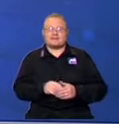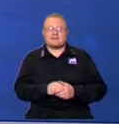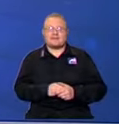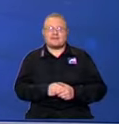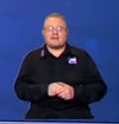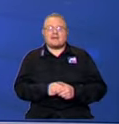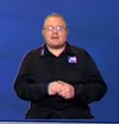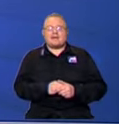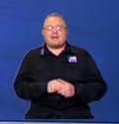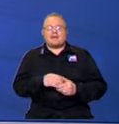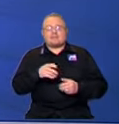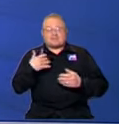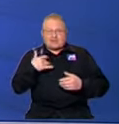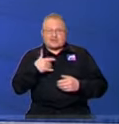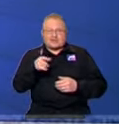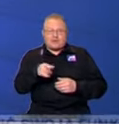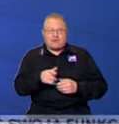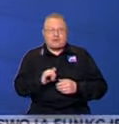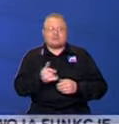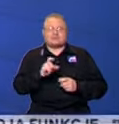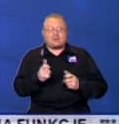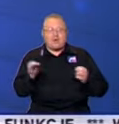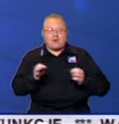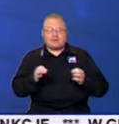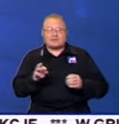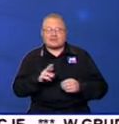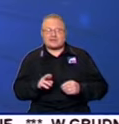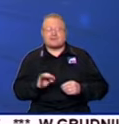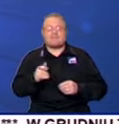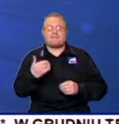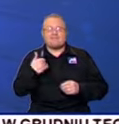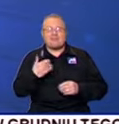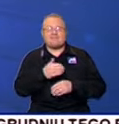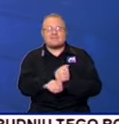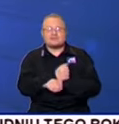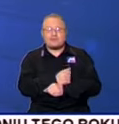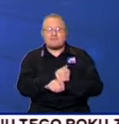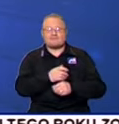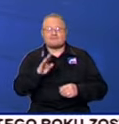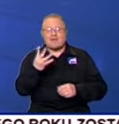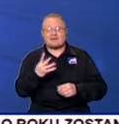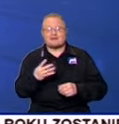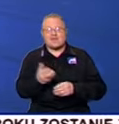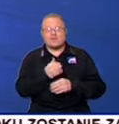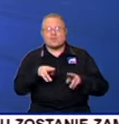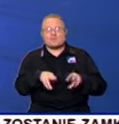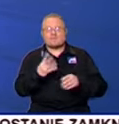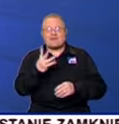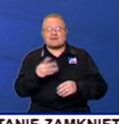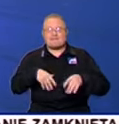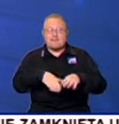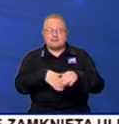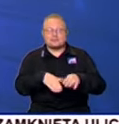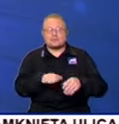Przeżyli koszmar, którego nie da się zapomnieć nawet po 70 latach. Byli więźniowie wzięli udział w 4. Marszu Pamięci o dzieciach i ofiarach obozu